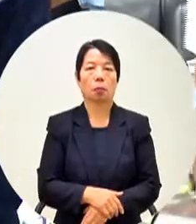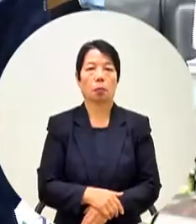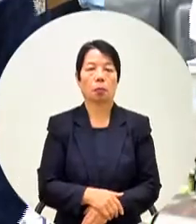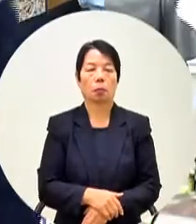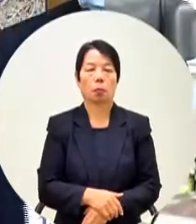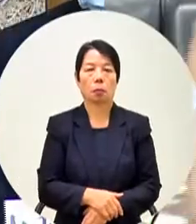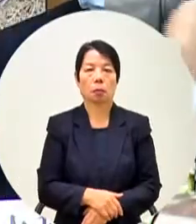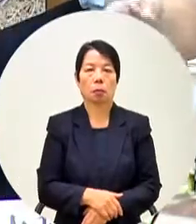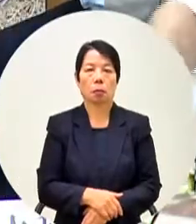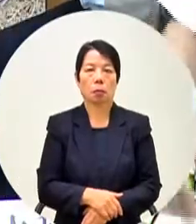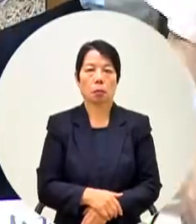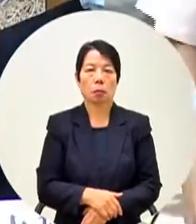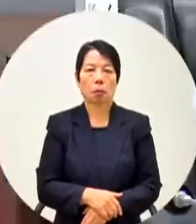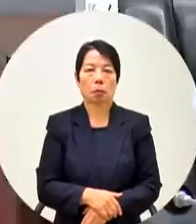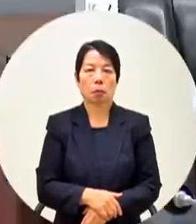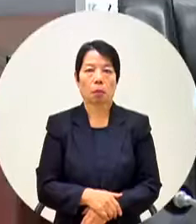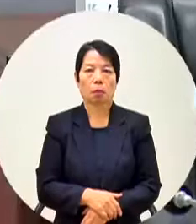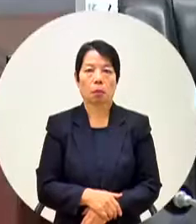吼、